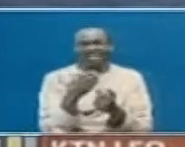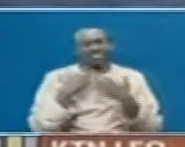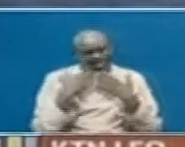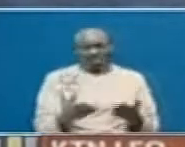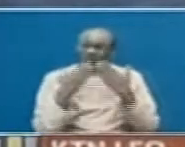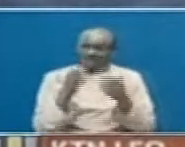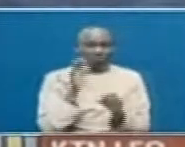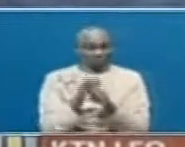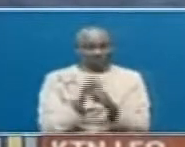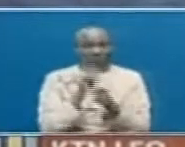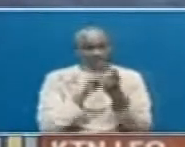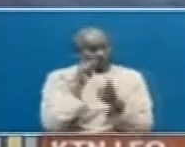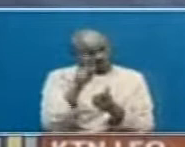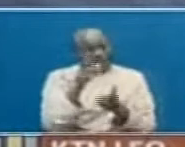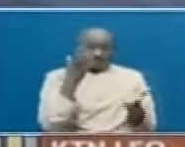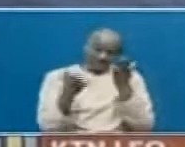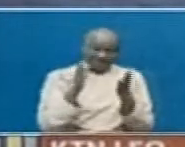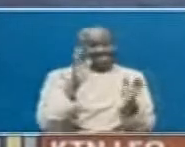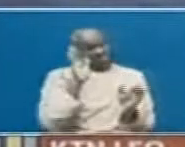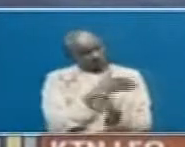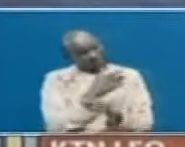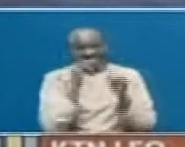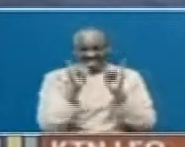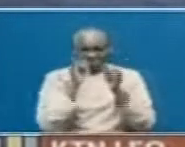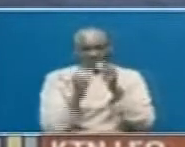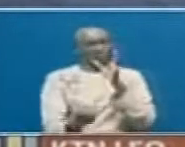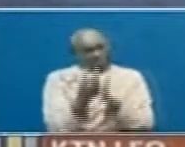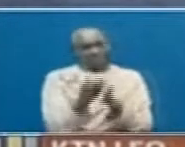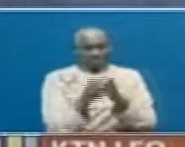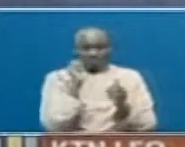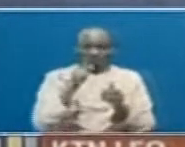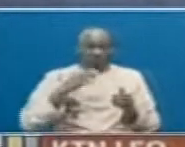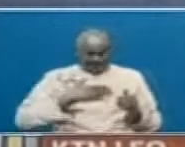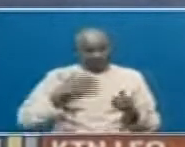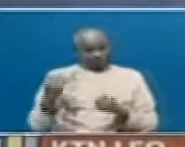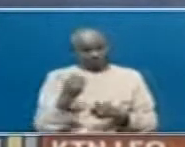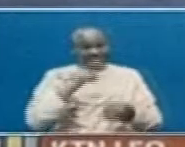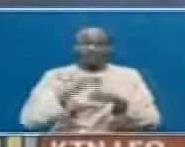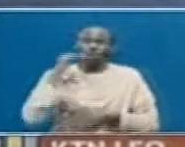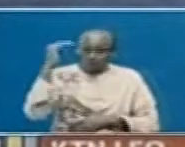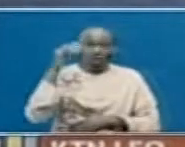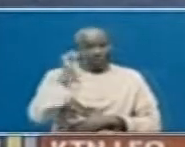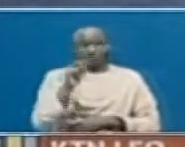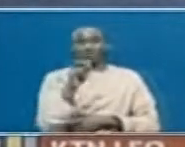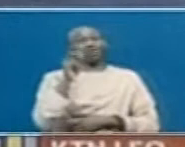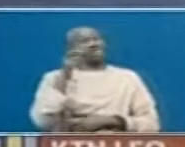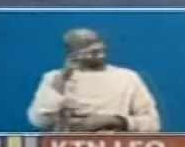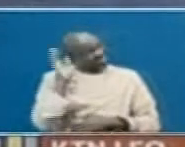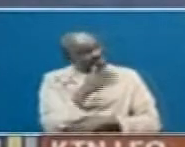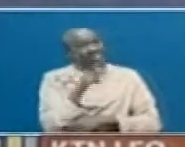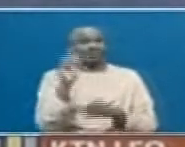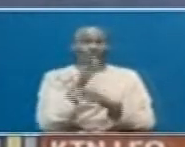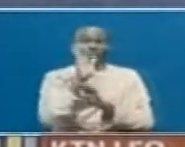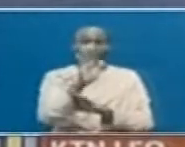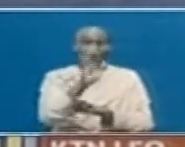sana. Natumai utatunga nyimbo zingine mpya za uzalendo tuweze kuzimba watoto wangu vile vile wakiwa watu wazima wazidi kuzimba